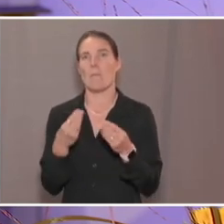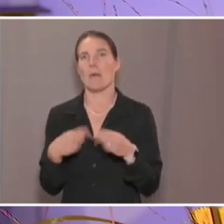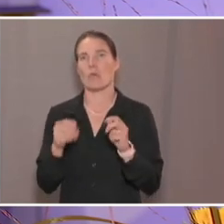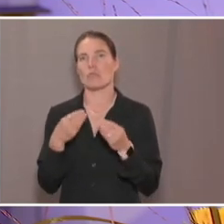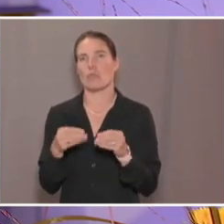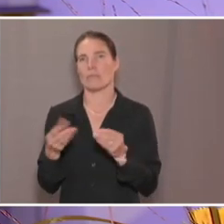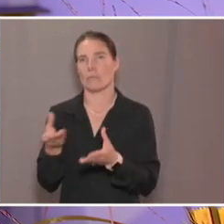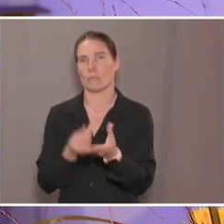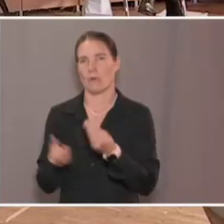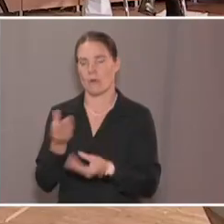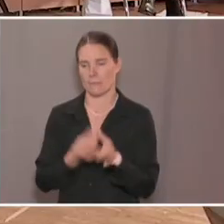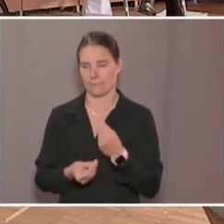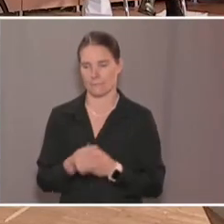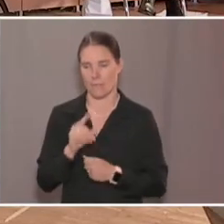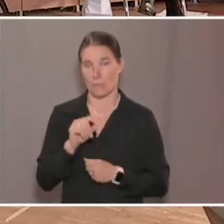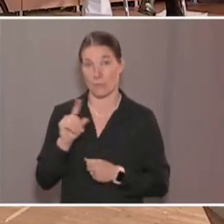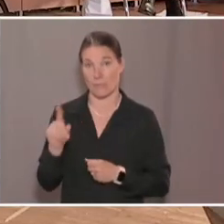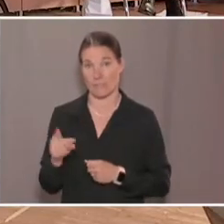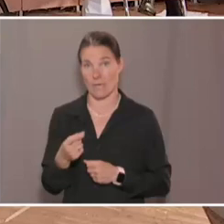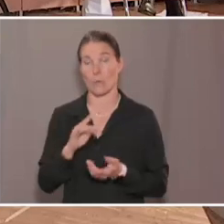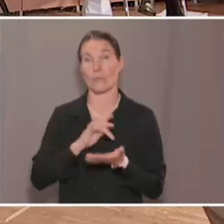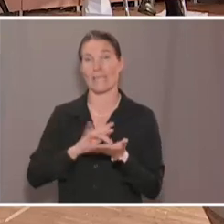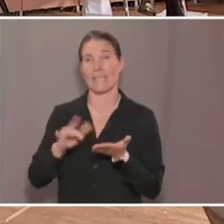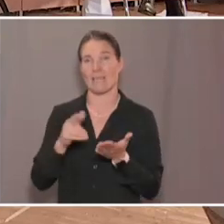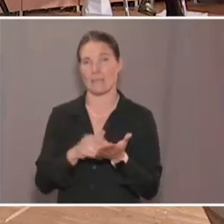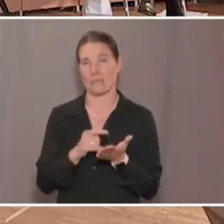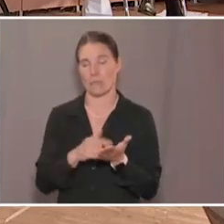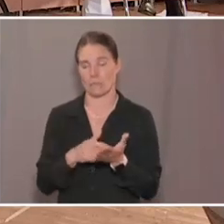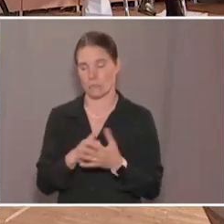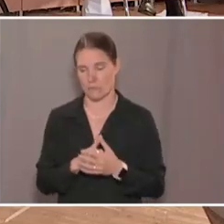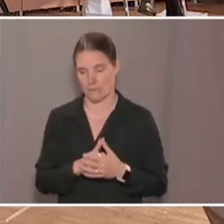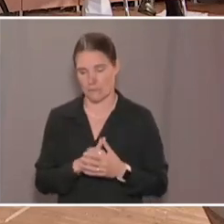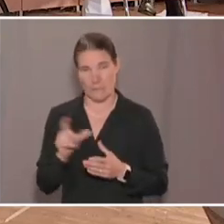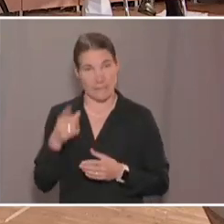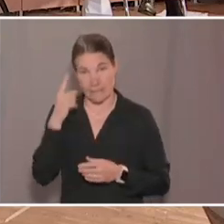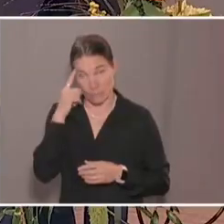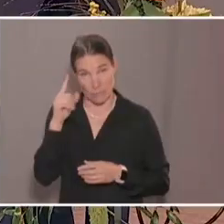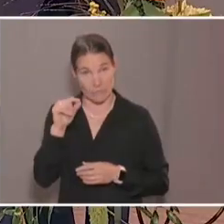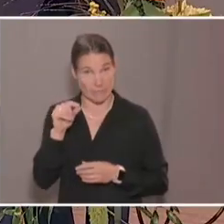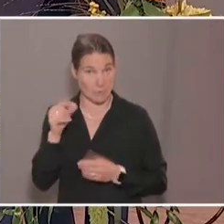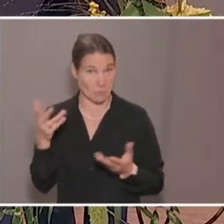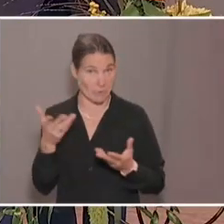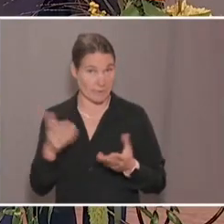bekommen. Das bedeutet aber auch höhere Hygieneanforderungen. Keiner von uns wusste eigentlich, was das bedeutet.